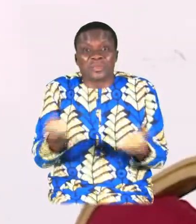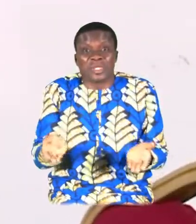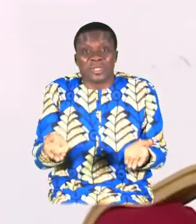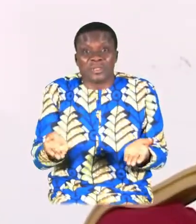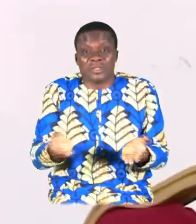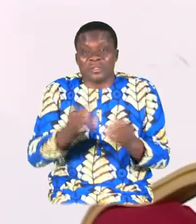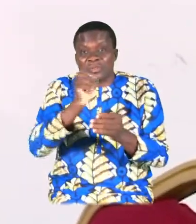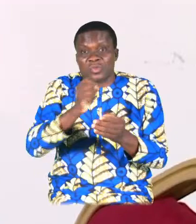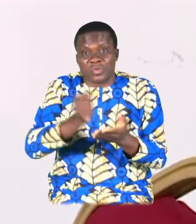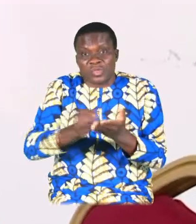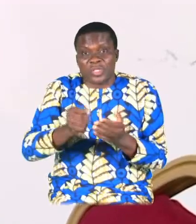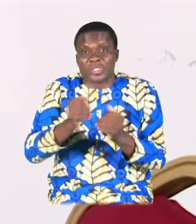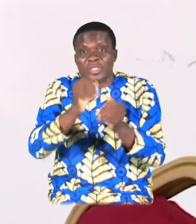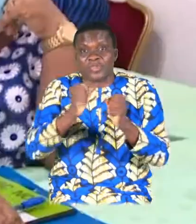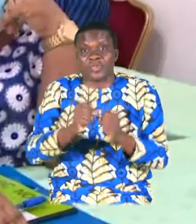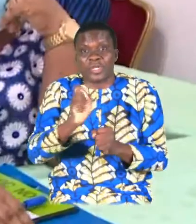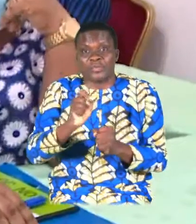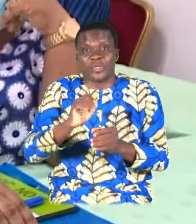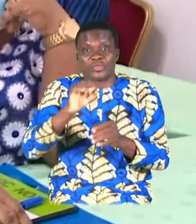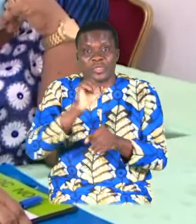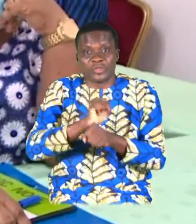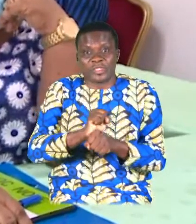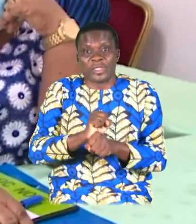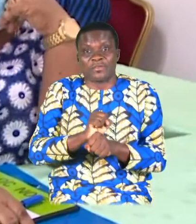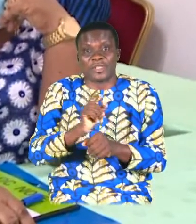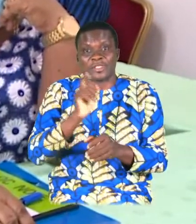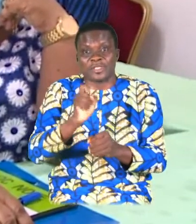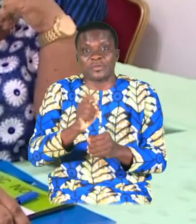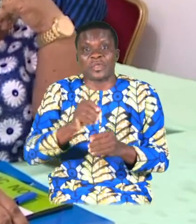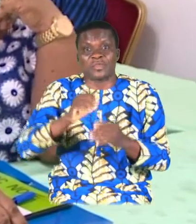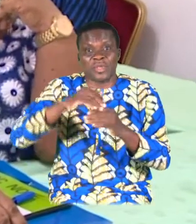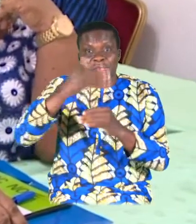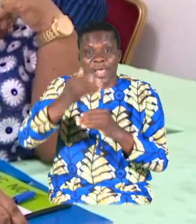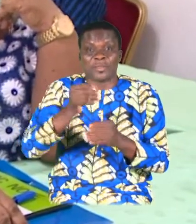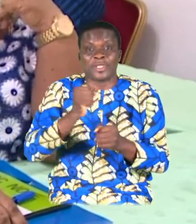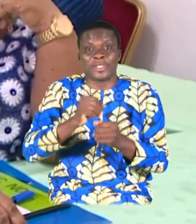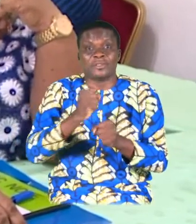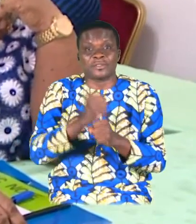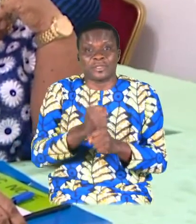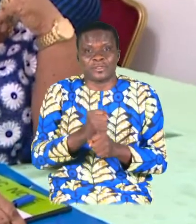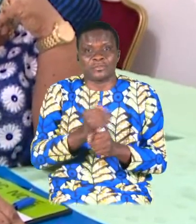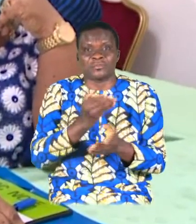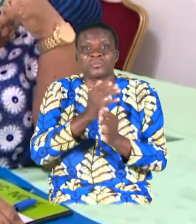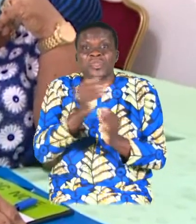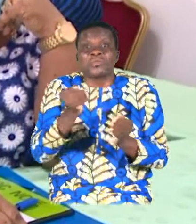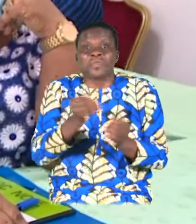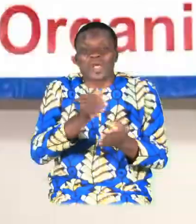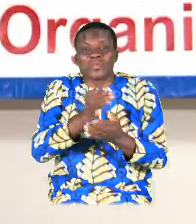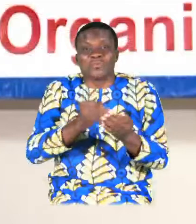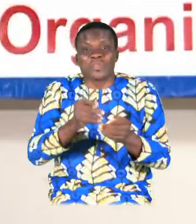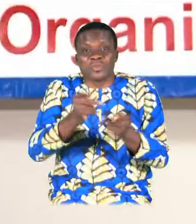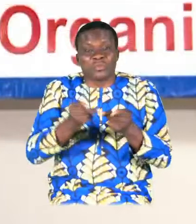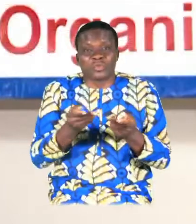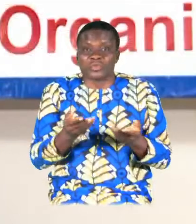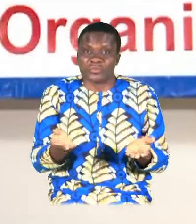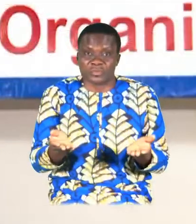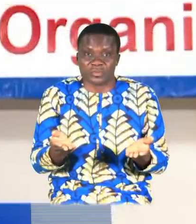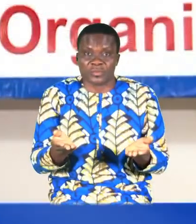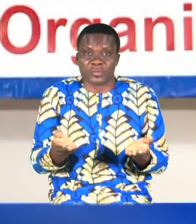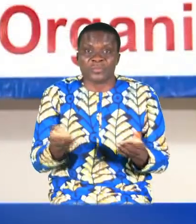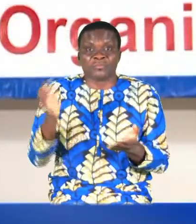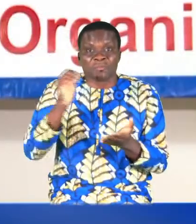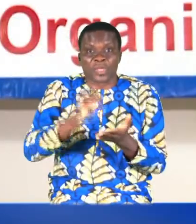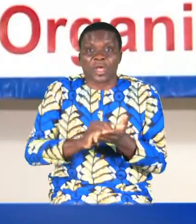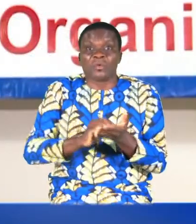structuré selon les besoins de service notés au fil des années. Pas de fiche de poste,